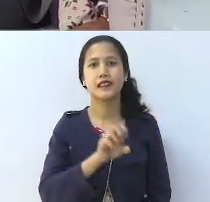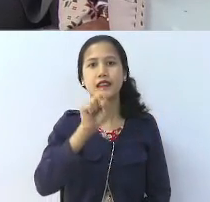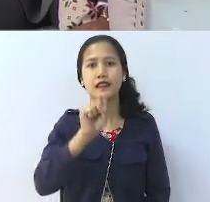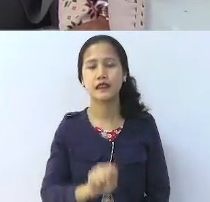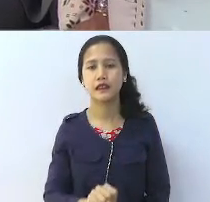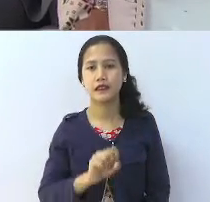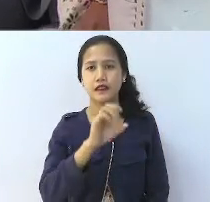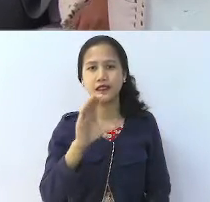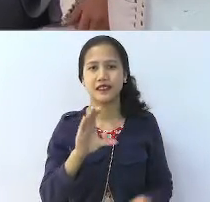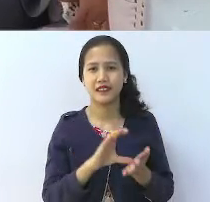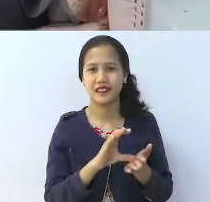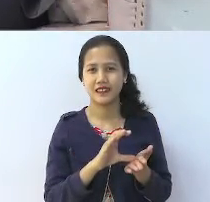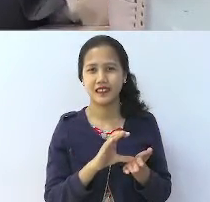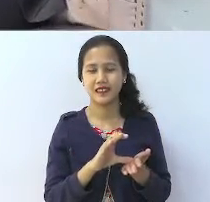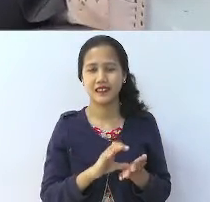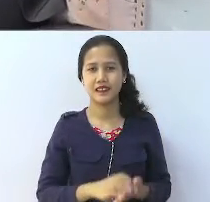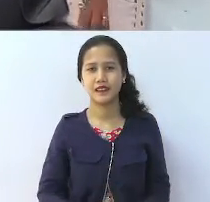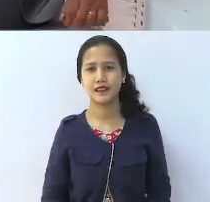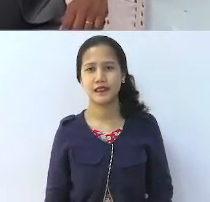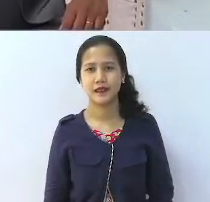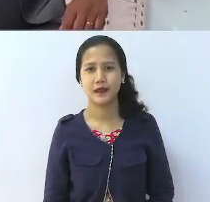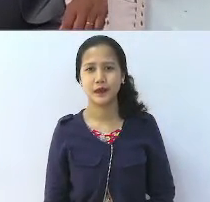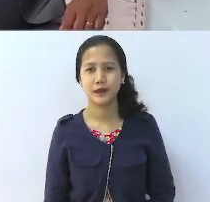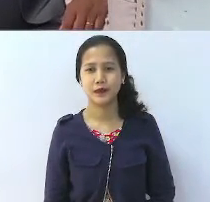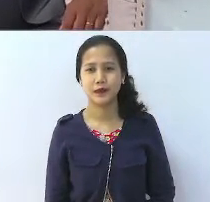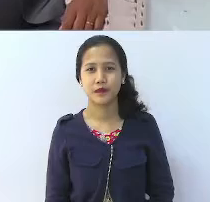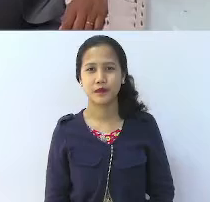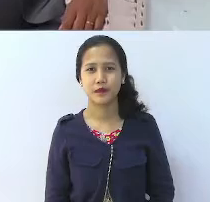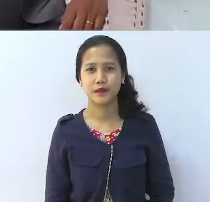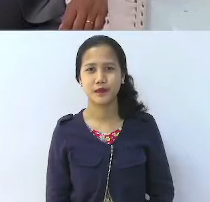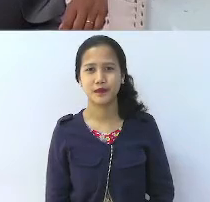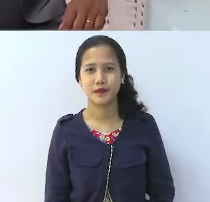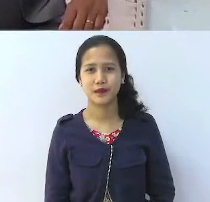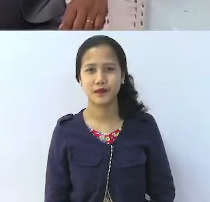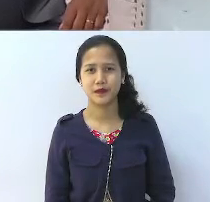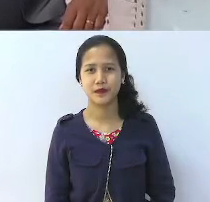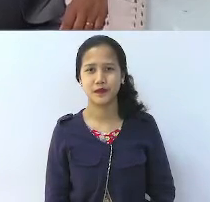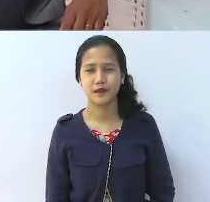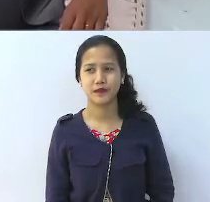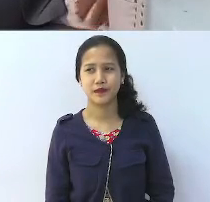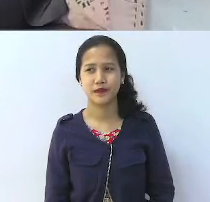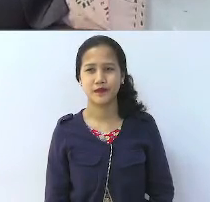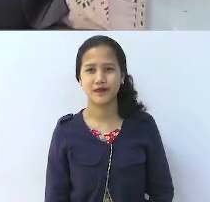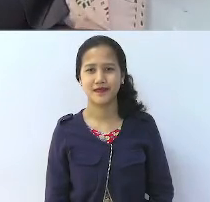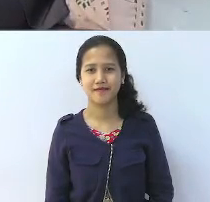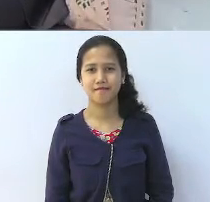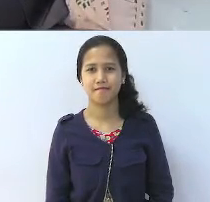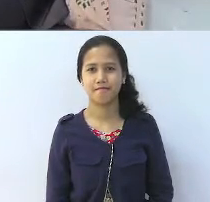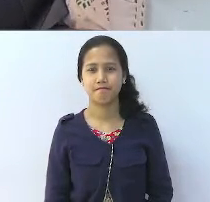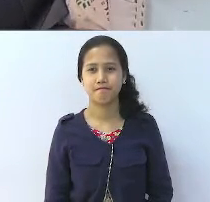sino pa ba? Parang alam ko 20 yan eh. Yung Manila.